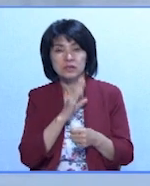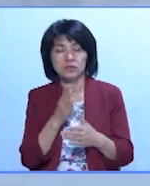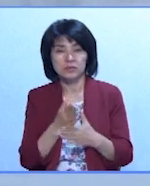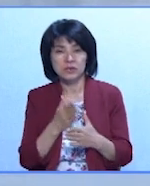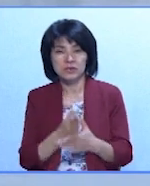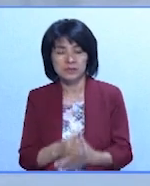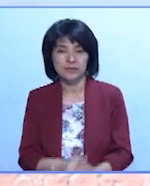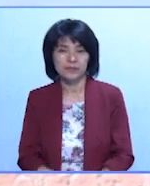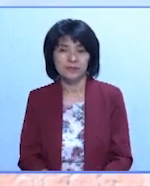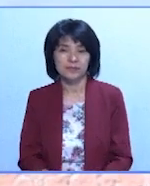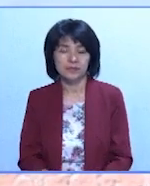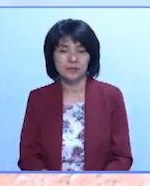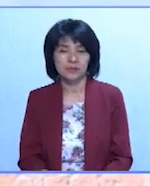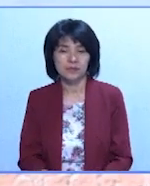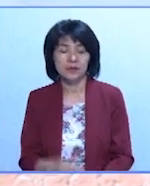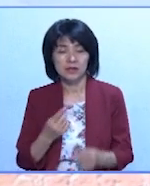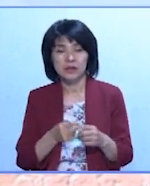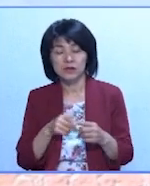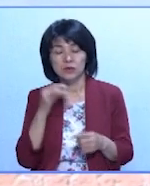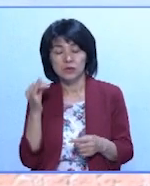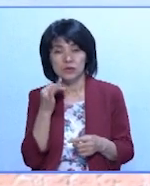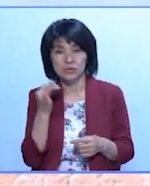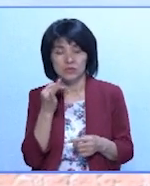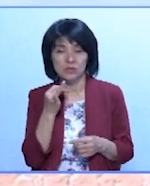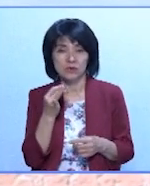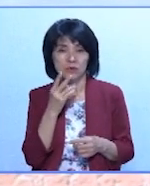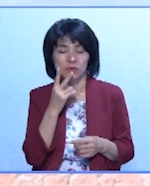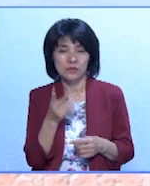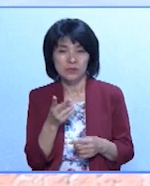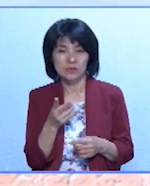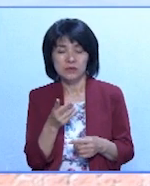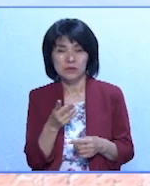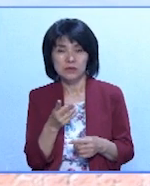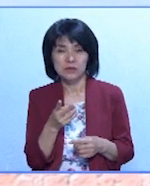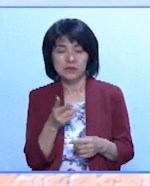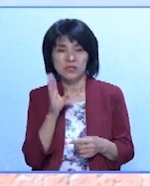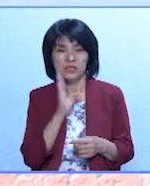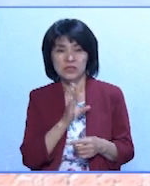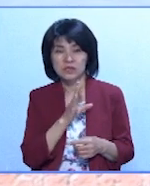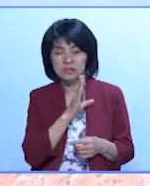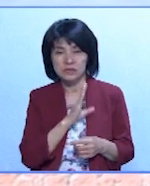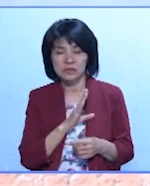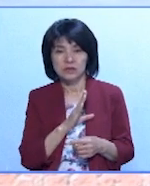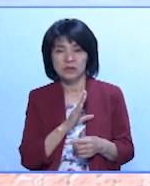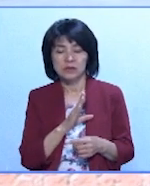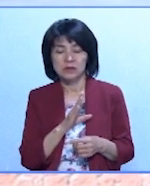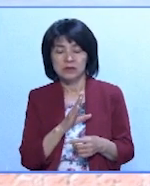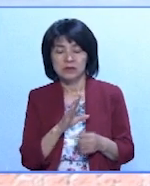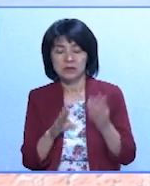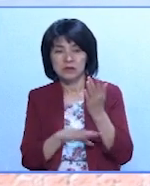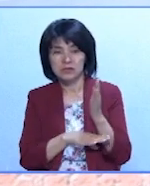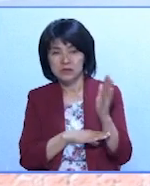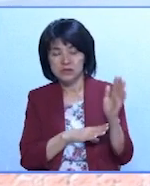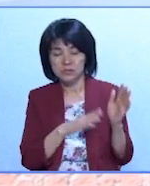құтқарған. Оқиға орнына барып, іздестіру жұмыстарын жүргізген кезде әйел ағаштардың арасынан